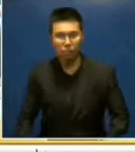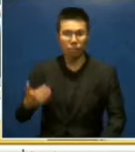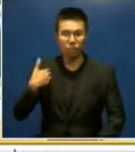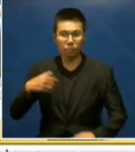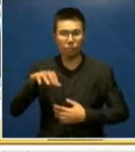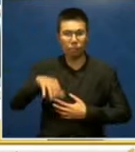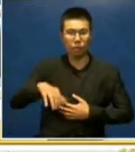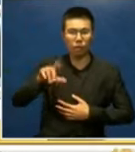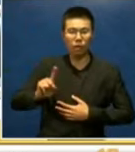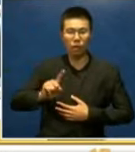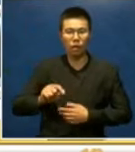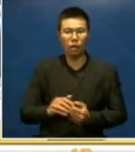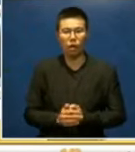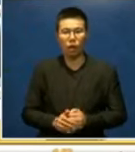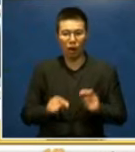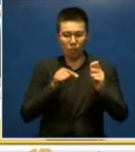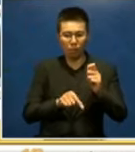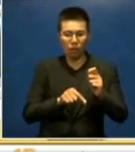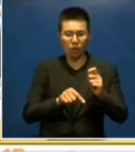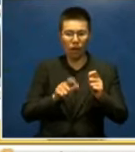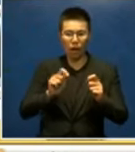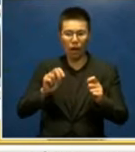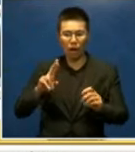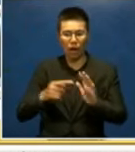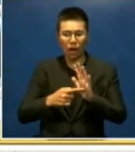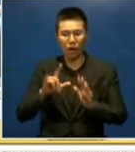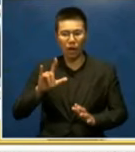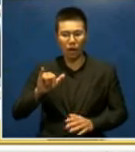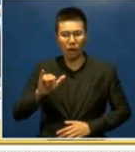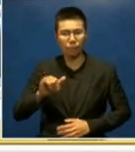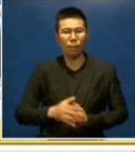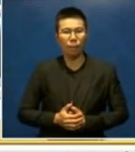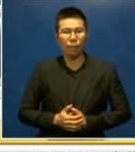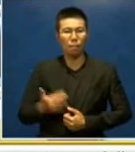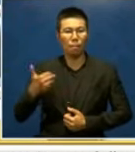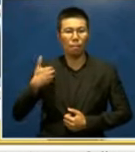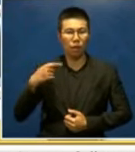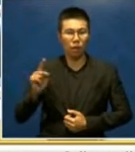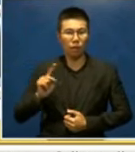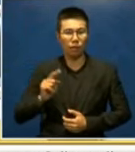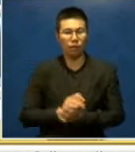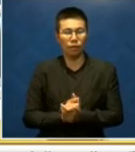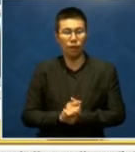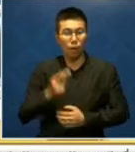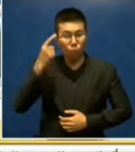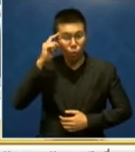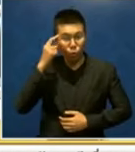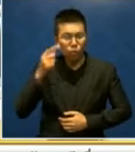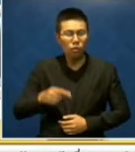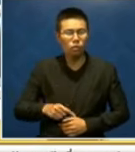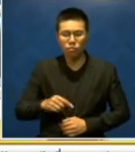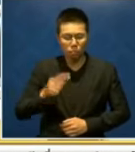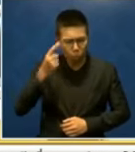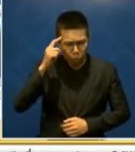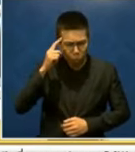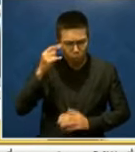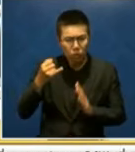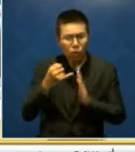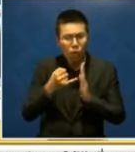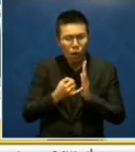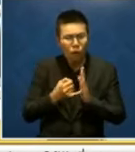อำเภออรัญญประเทศครับบางคนบางท่านไม่รู้จักจังหวัดสระแก้วนะครับแต่เคยไป